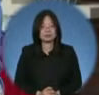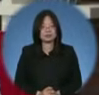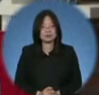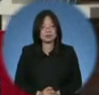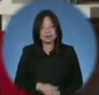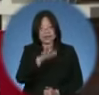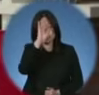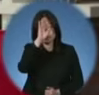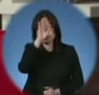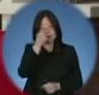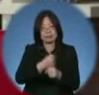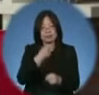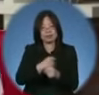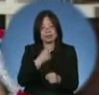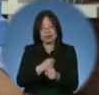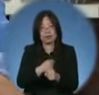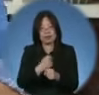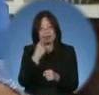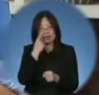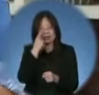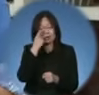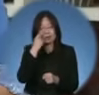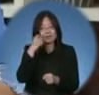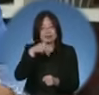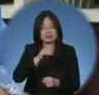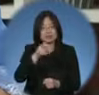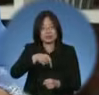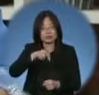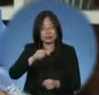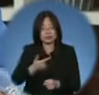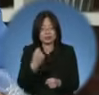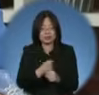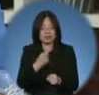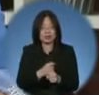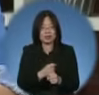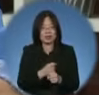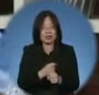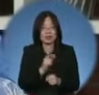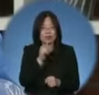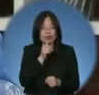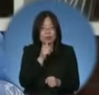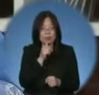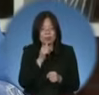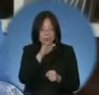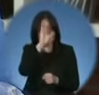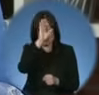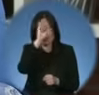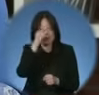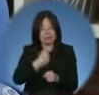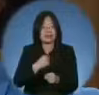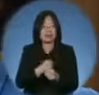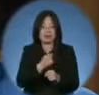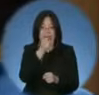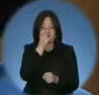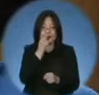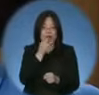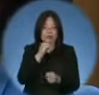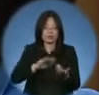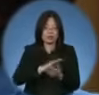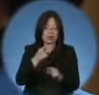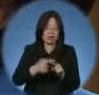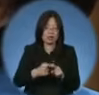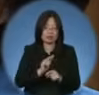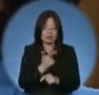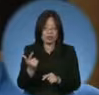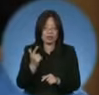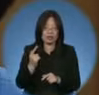이거를 이제 병으로 만들어 버리 증후군으로 월요 증후군, 일요 증후군, 월요병. 월요병. 놀다가 저녁 때